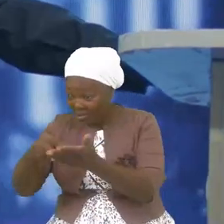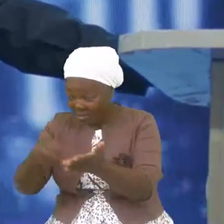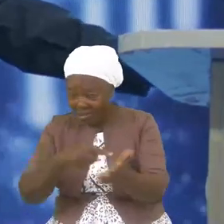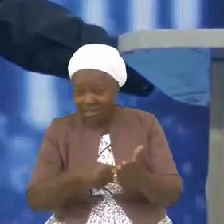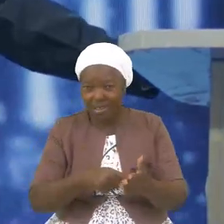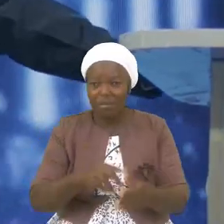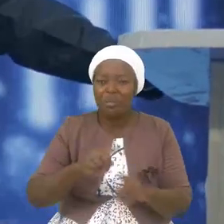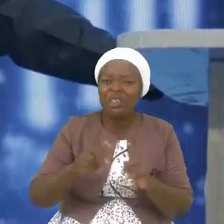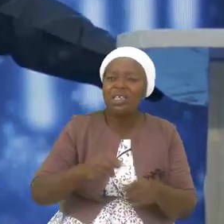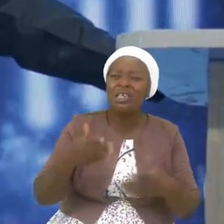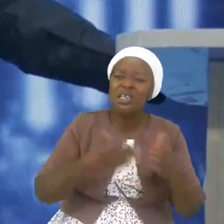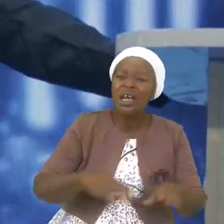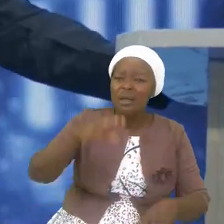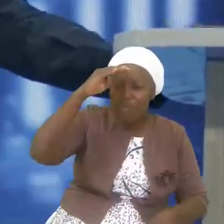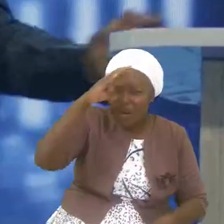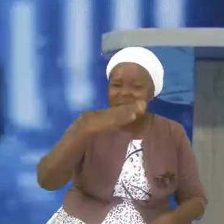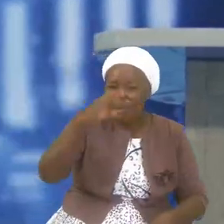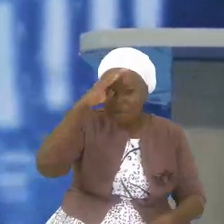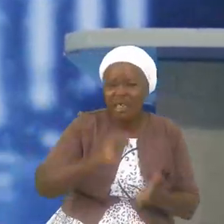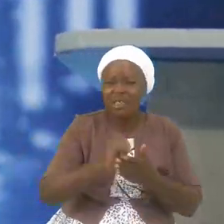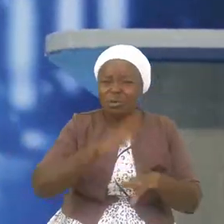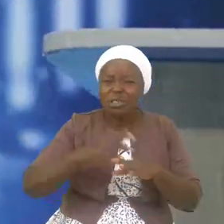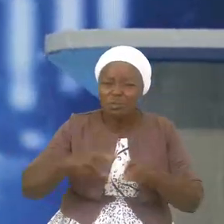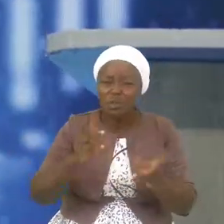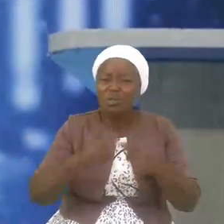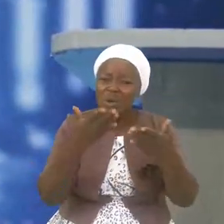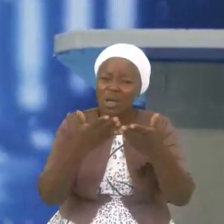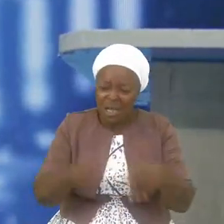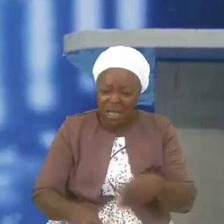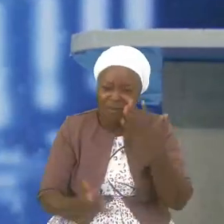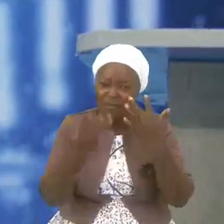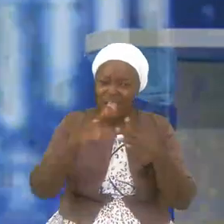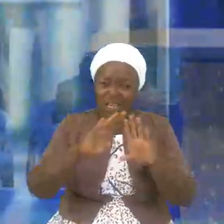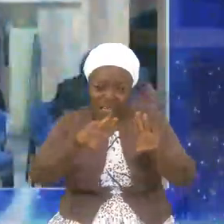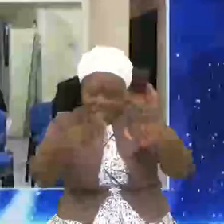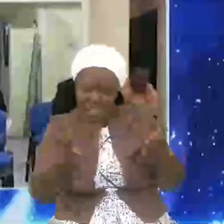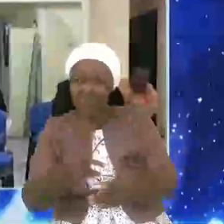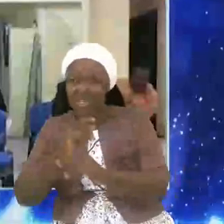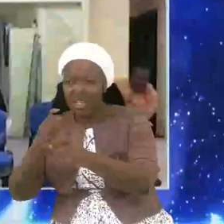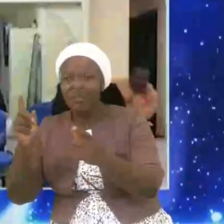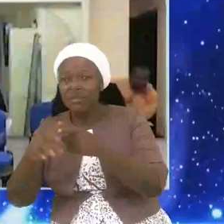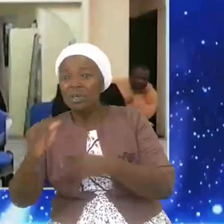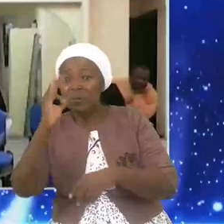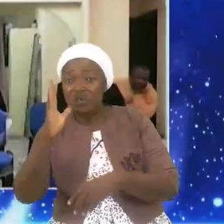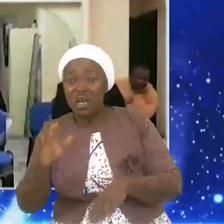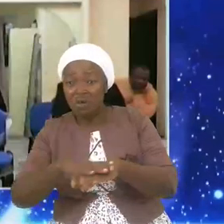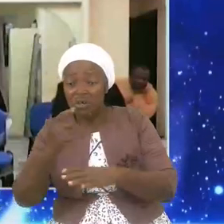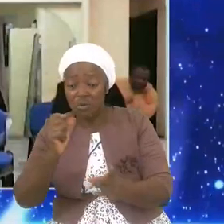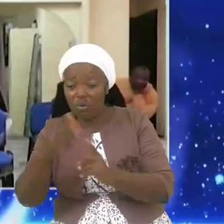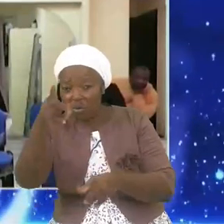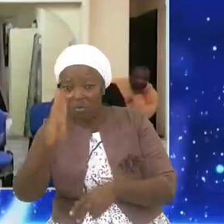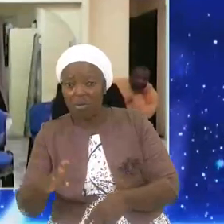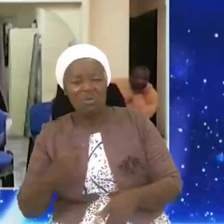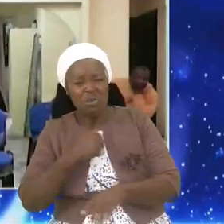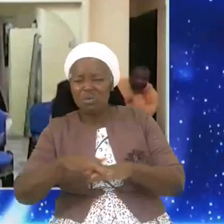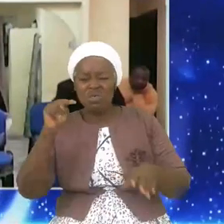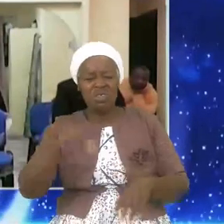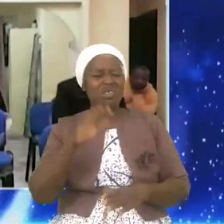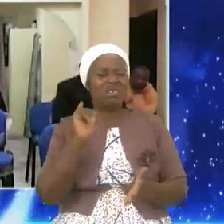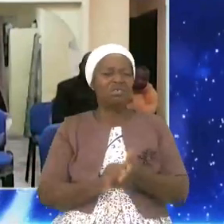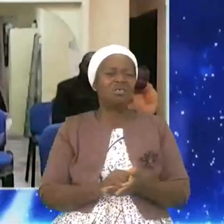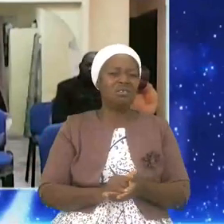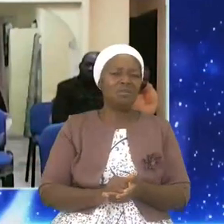Et un homme mourant, un cadavre qui va en enfer, amena des cadeaux, des dons au prédicateur. On n'en a